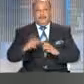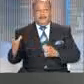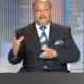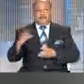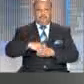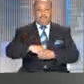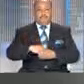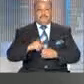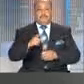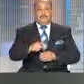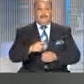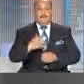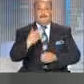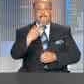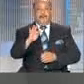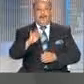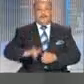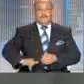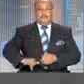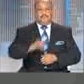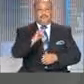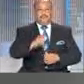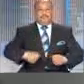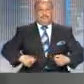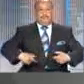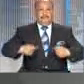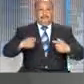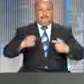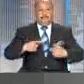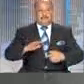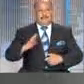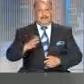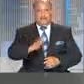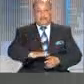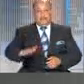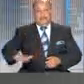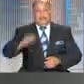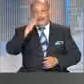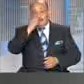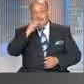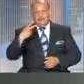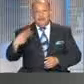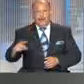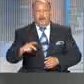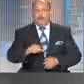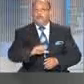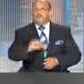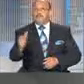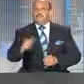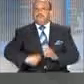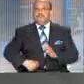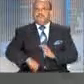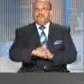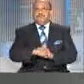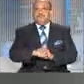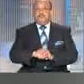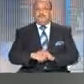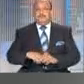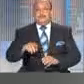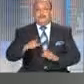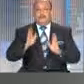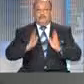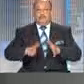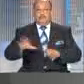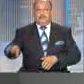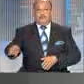دورة دولية في كرة القدم ستحتضنها العاصمة الفرنسية. الفريق ورغم إمكانياته المحدودة فإن أماله